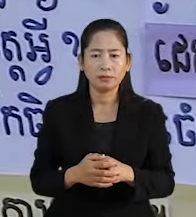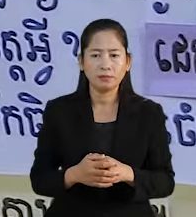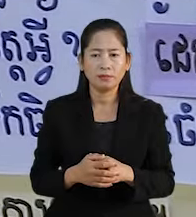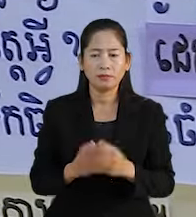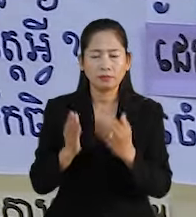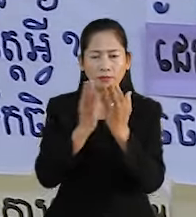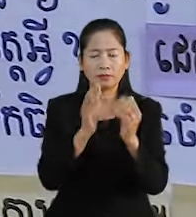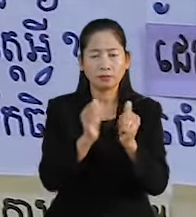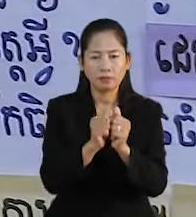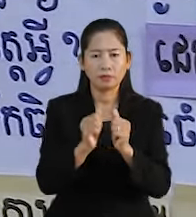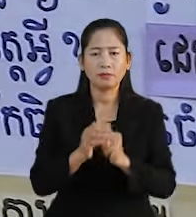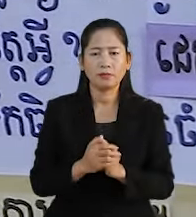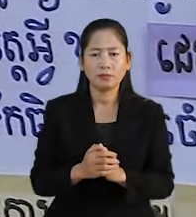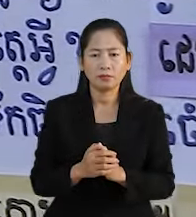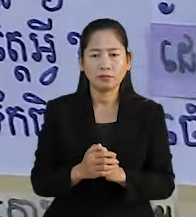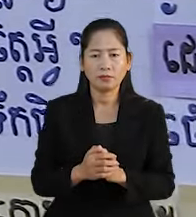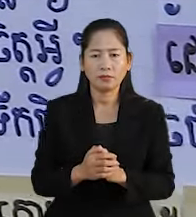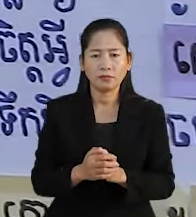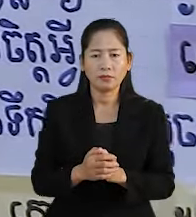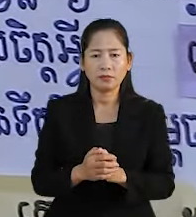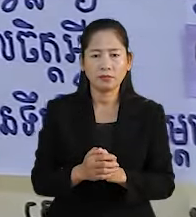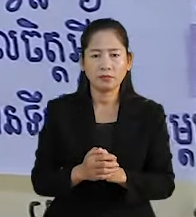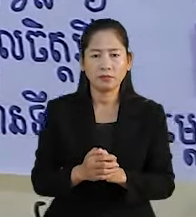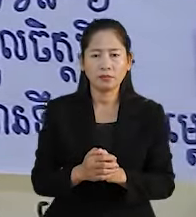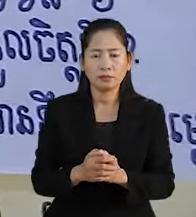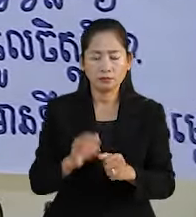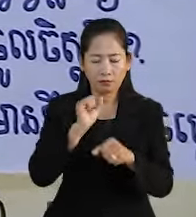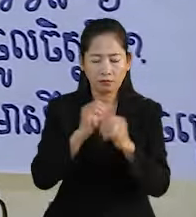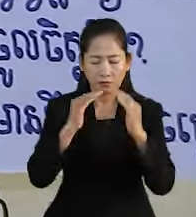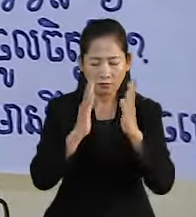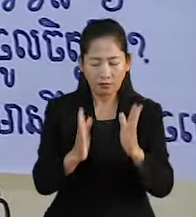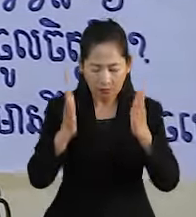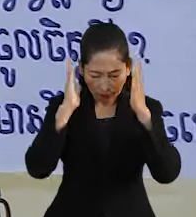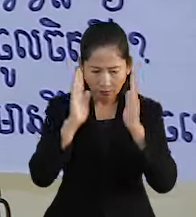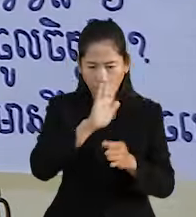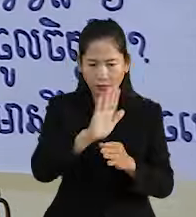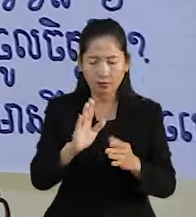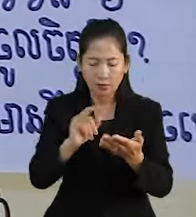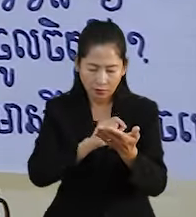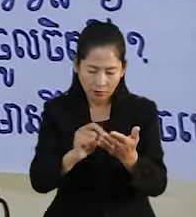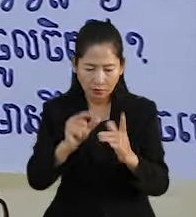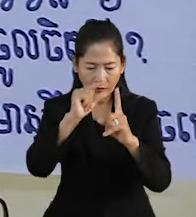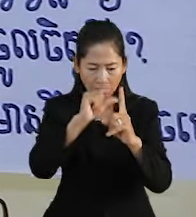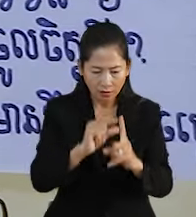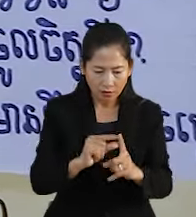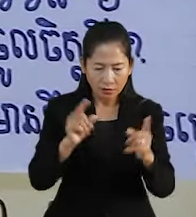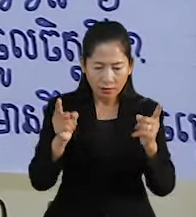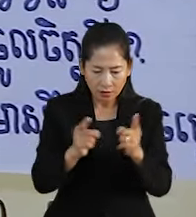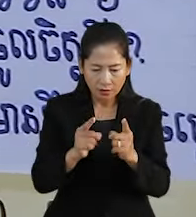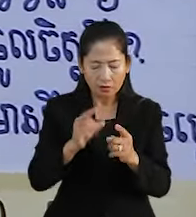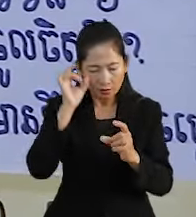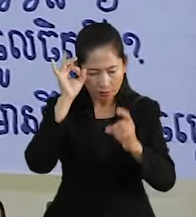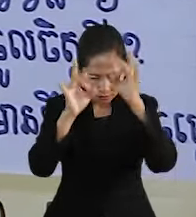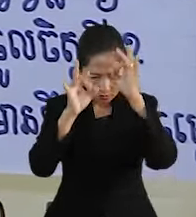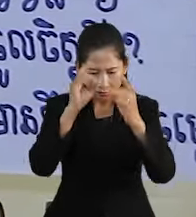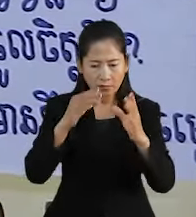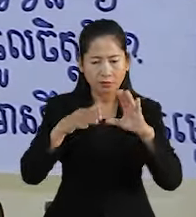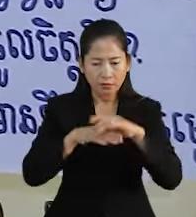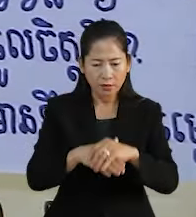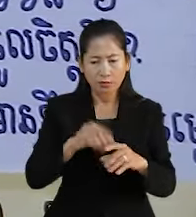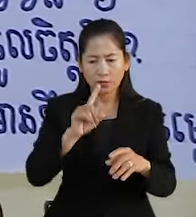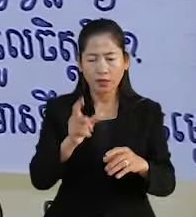សូមអានជាមួយអ្នកគ្រូម្ដងទៀតបើកិច្ចការផ្ទះចូលកូនកូនសរសេរកថាខណ្ឌខ្លីខ្លីពណ៌នាមិត្តម្នាក់